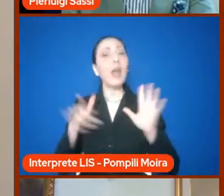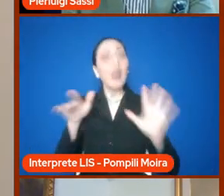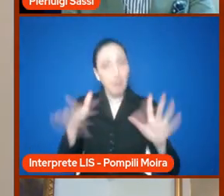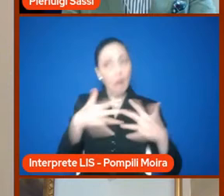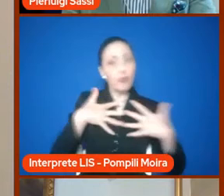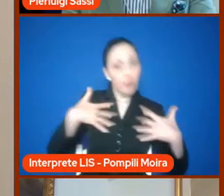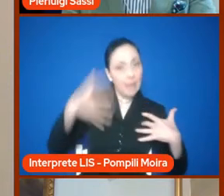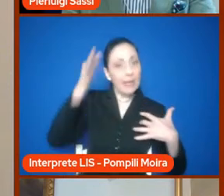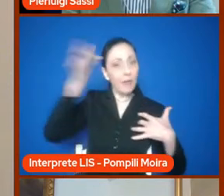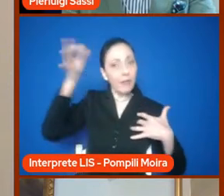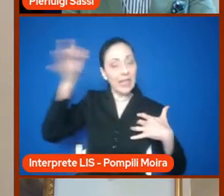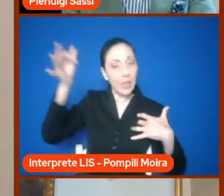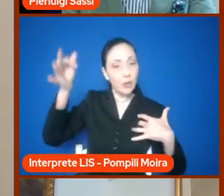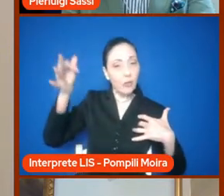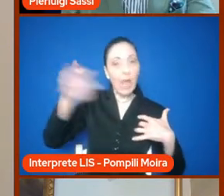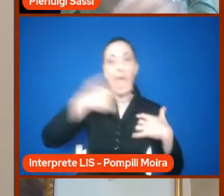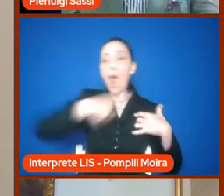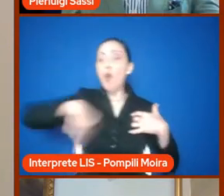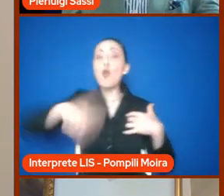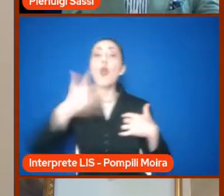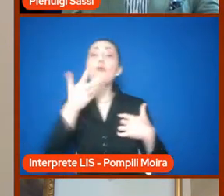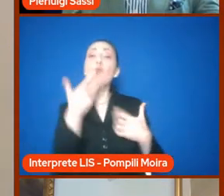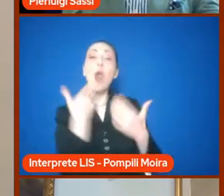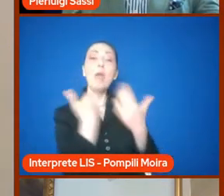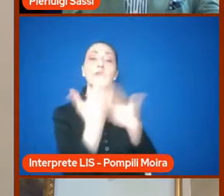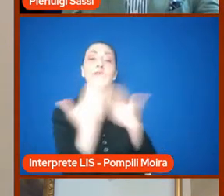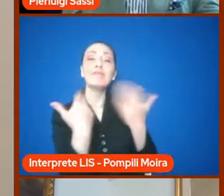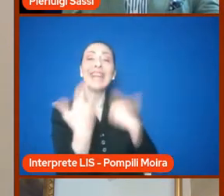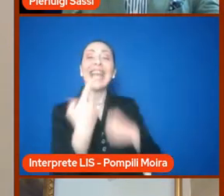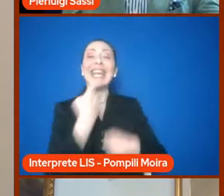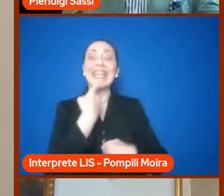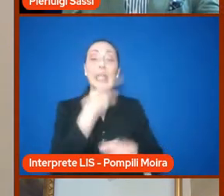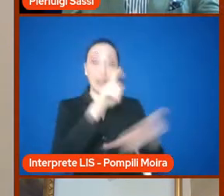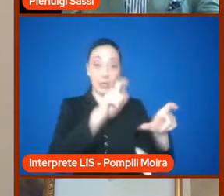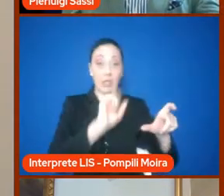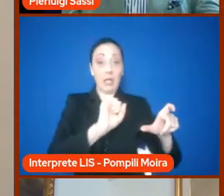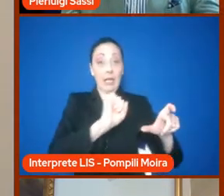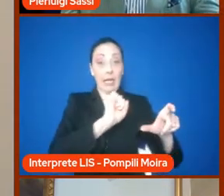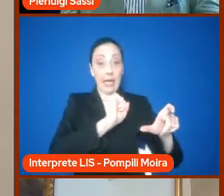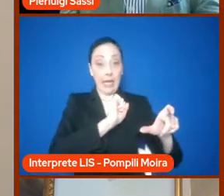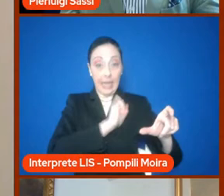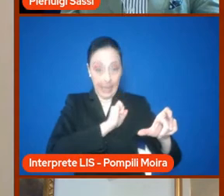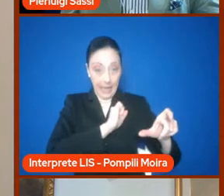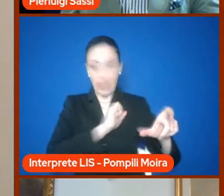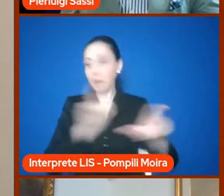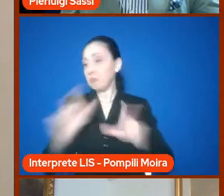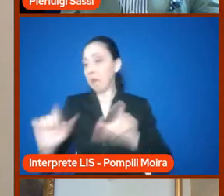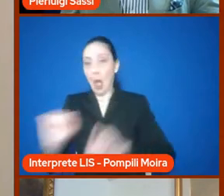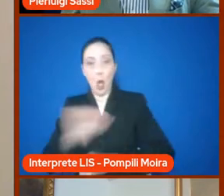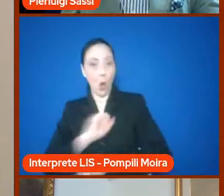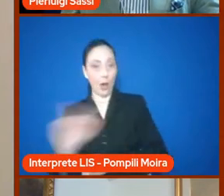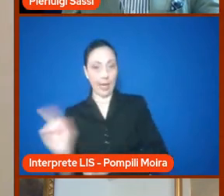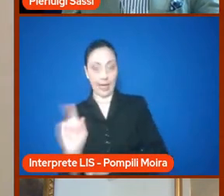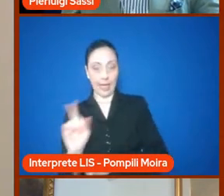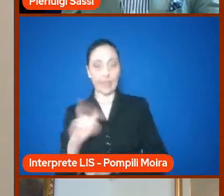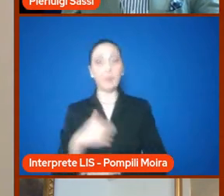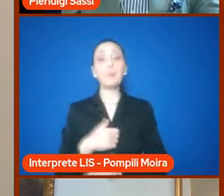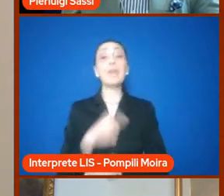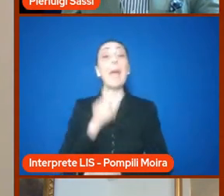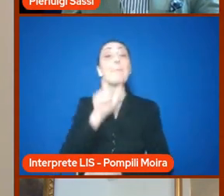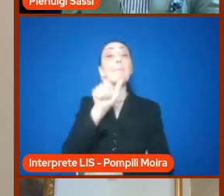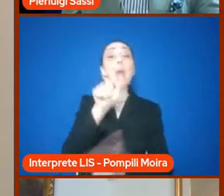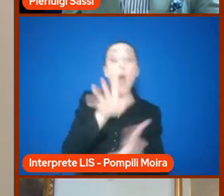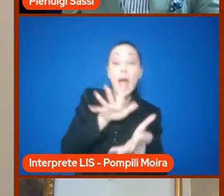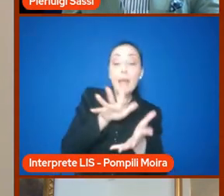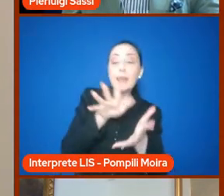piace parlare fra credenti e non credenti, dunque parliamo un linguaggio più generico. La parola trasformazione è una parola